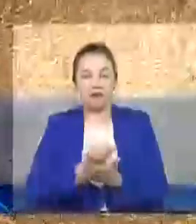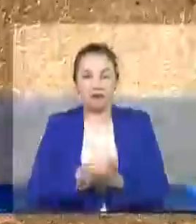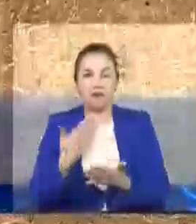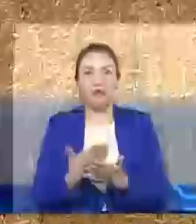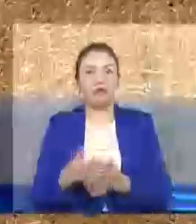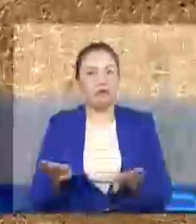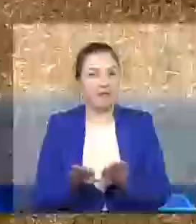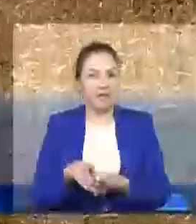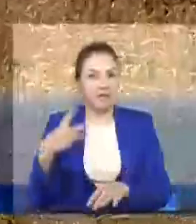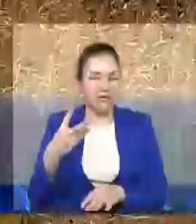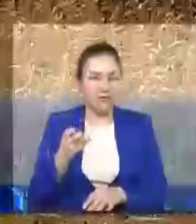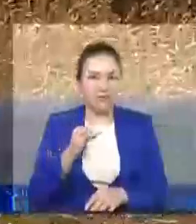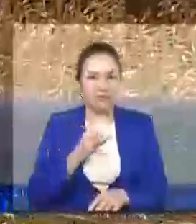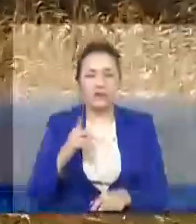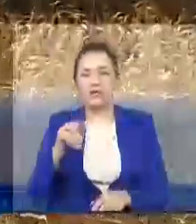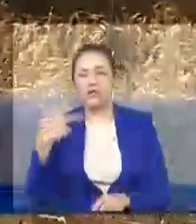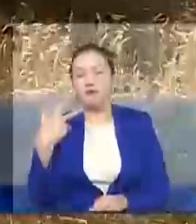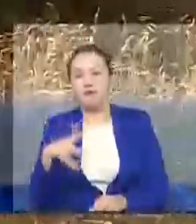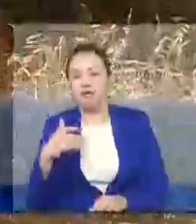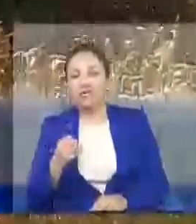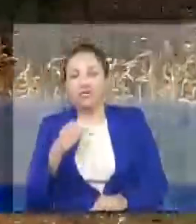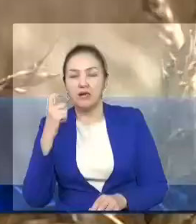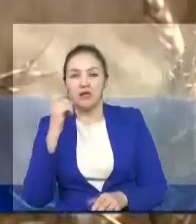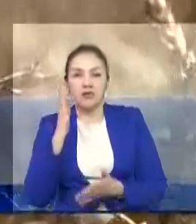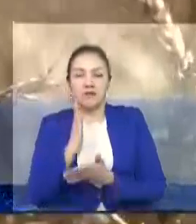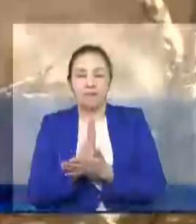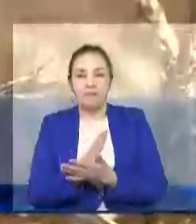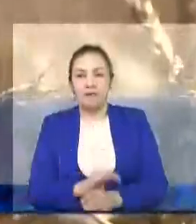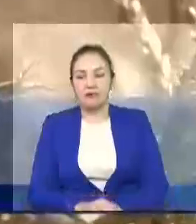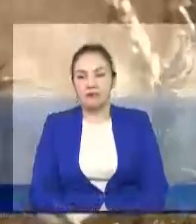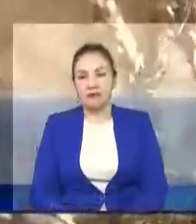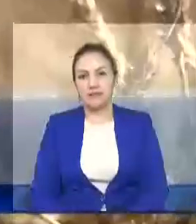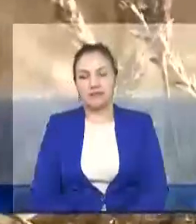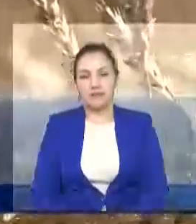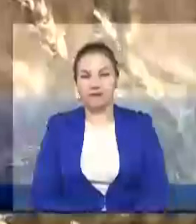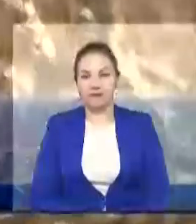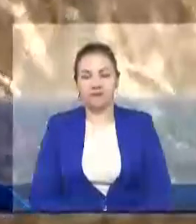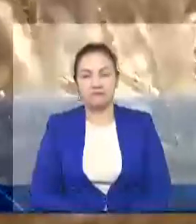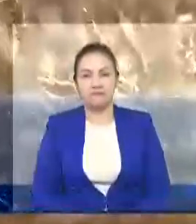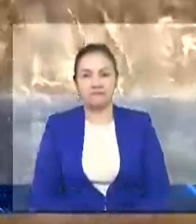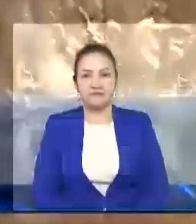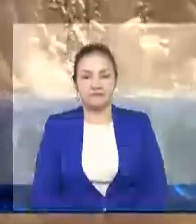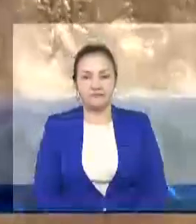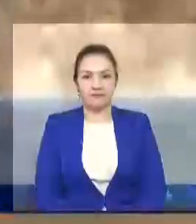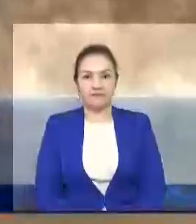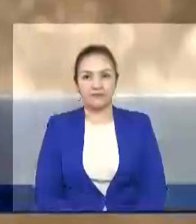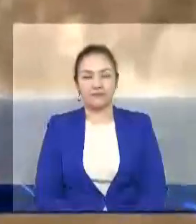агрокәсіп кешенінің екі бағытына да 138 шаруа қожалығы тартылған. Райгүл Еншібай, Ботагөз Сахиджанова, Жанәділ Сағиев, Ақтөбе телеарнасы.